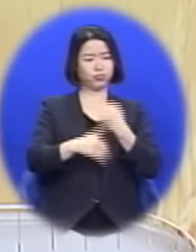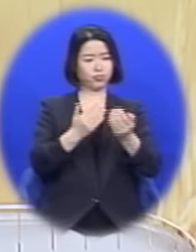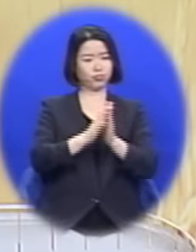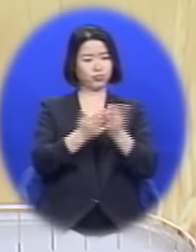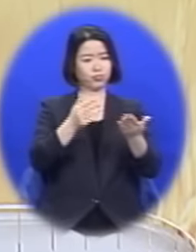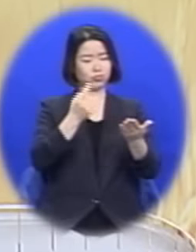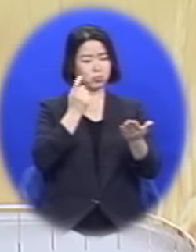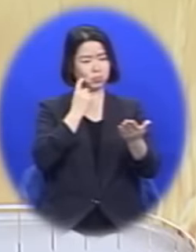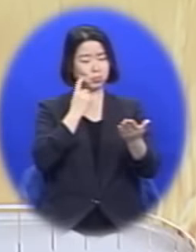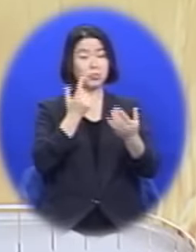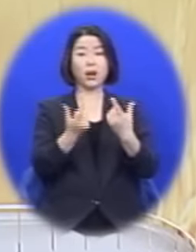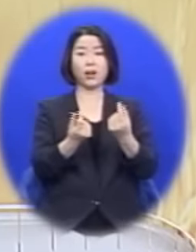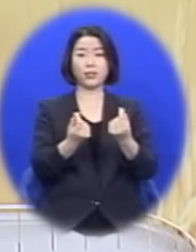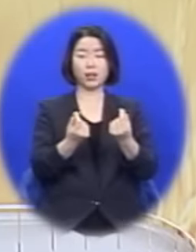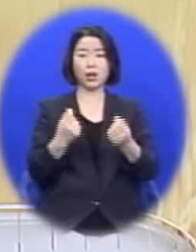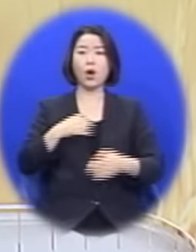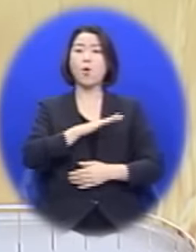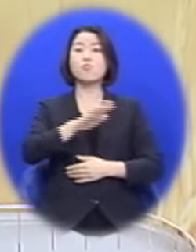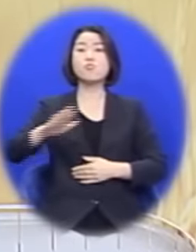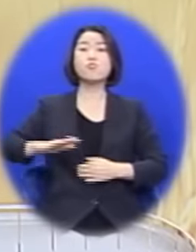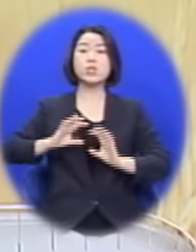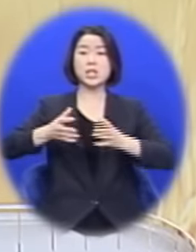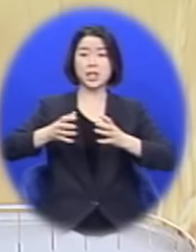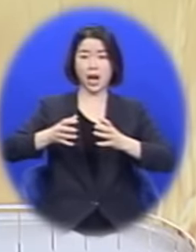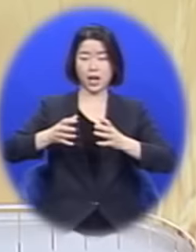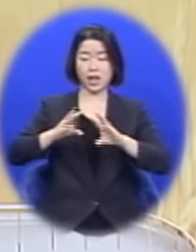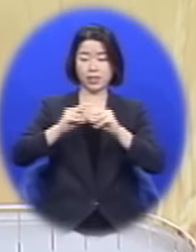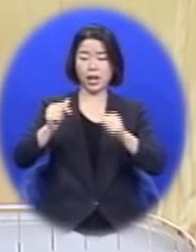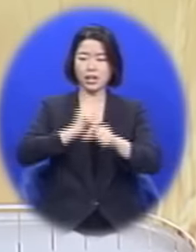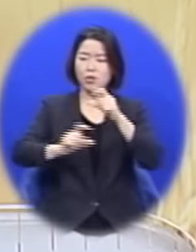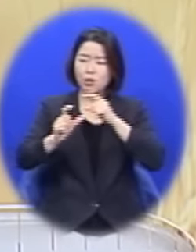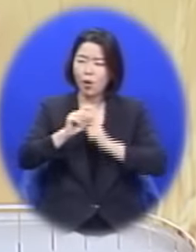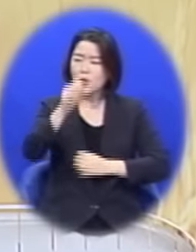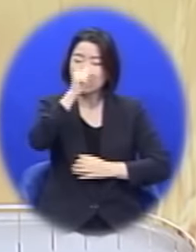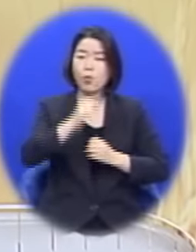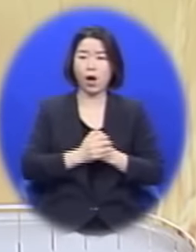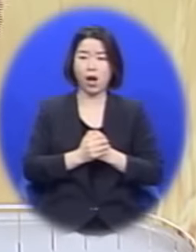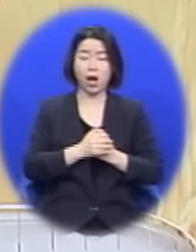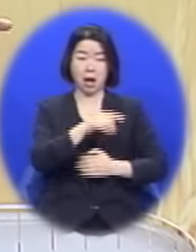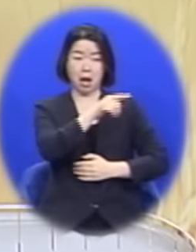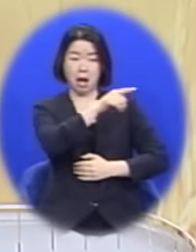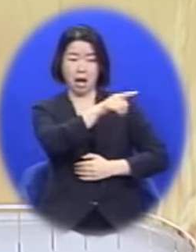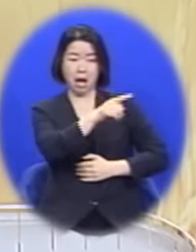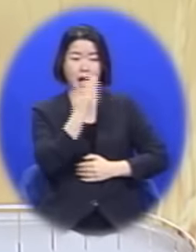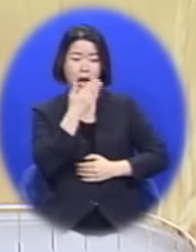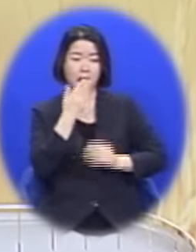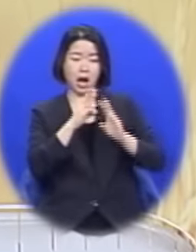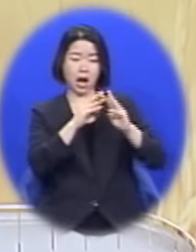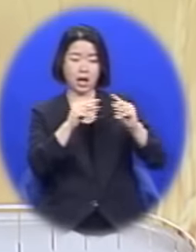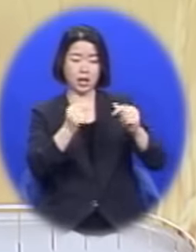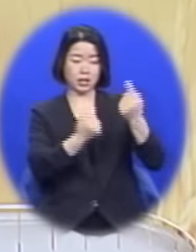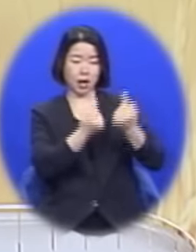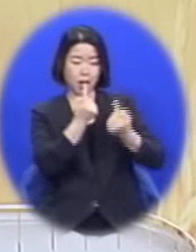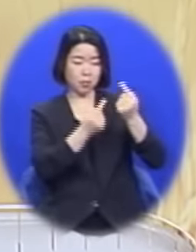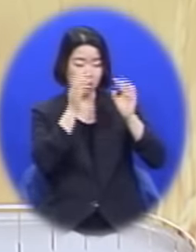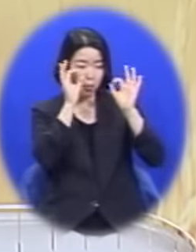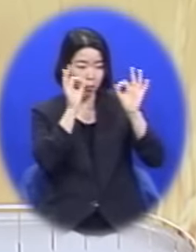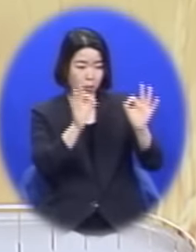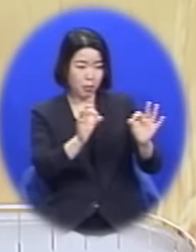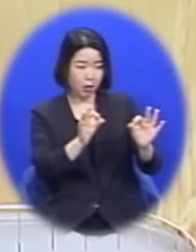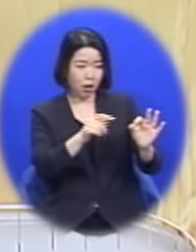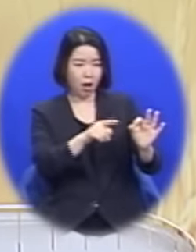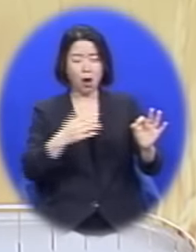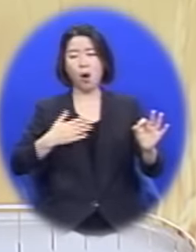겁니다. 우리나라 땅이 훨씬 좋아요. 그 가나안 땅보다 팔레스타인 땅보다 우리나라 땅이 훨씬